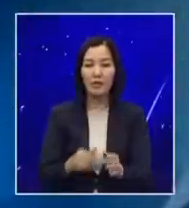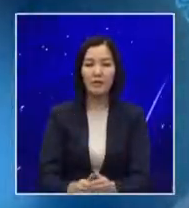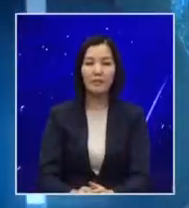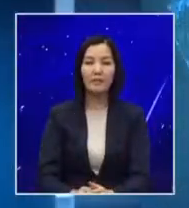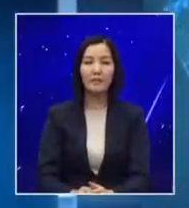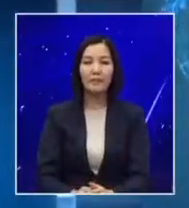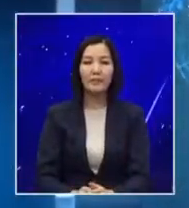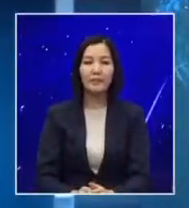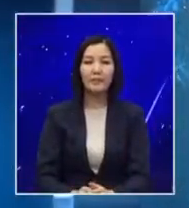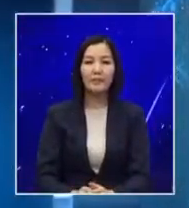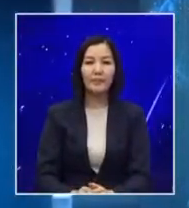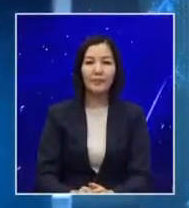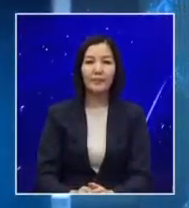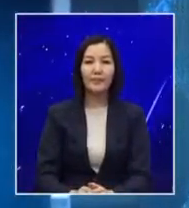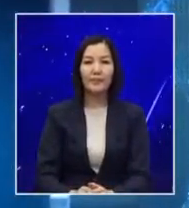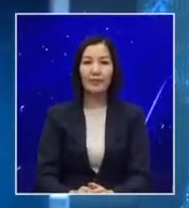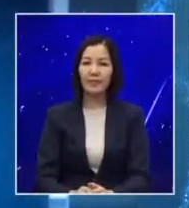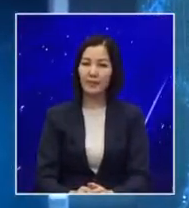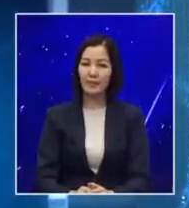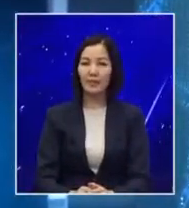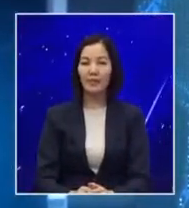Телерадио кешенінің көмегімен, Семей.